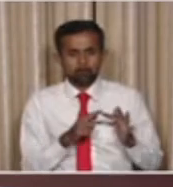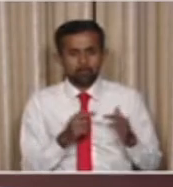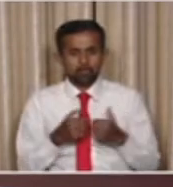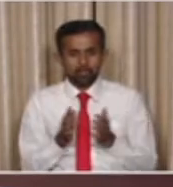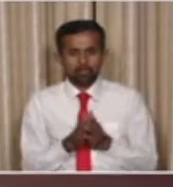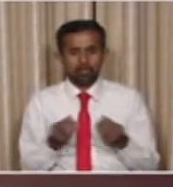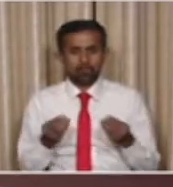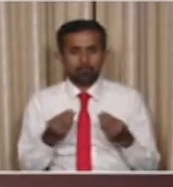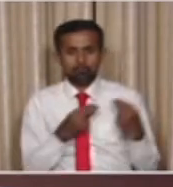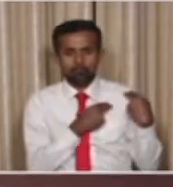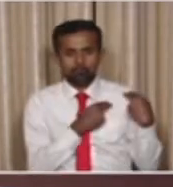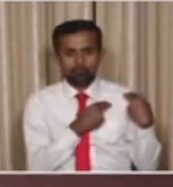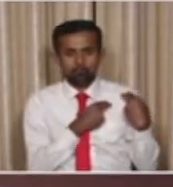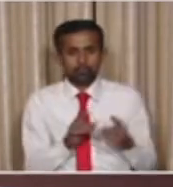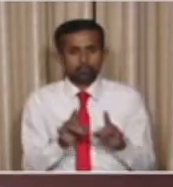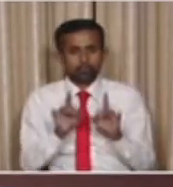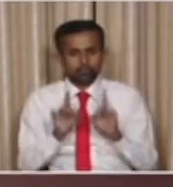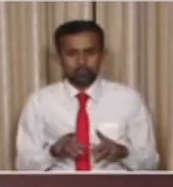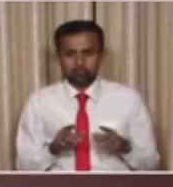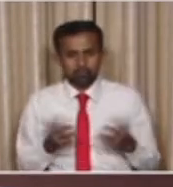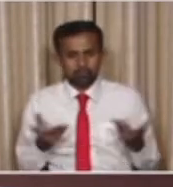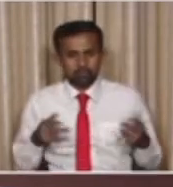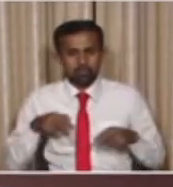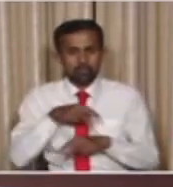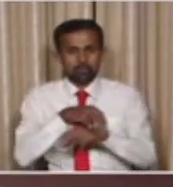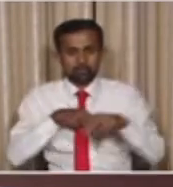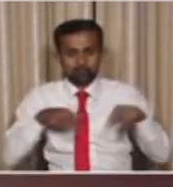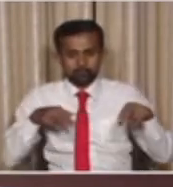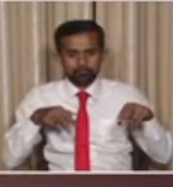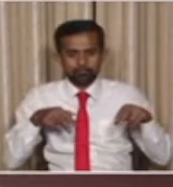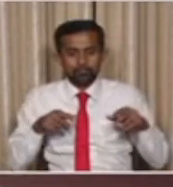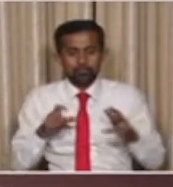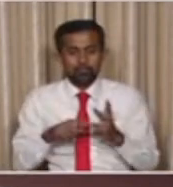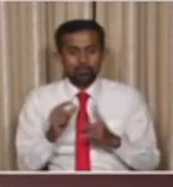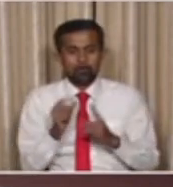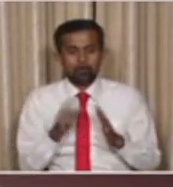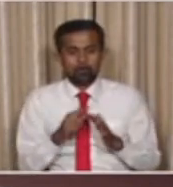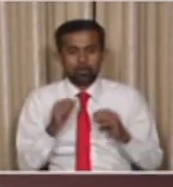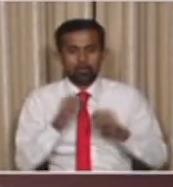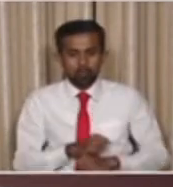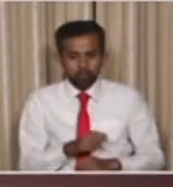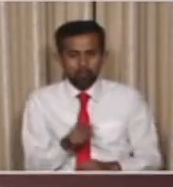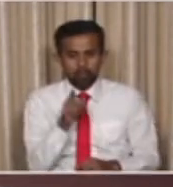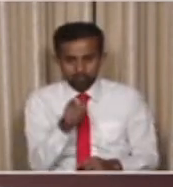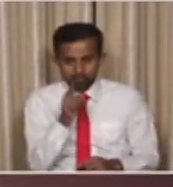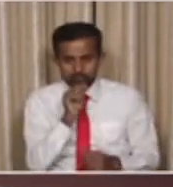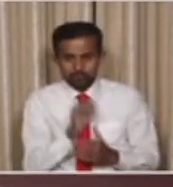තිබෙන වගකීමට අනුකූල නොවන විදියට හැසිරීම මුළු කෝප් සභාවම කඩාකප්පල් විය යුතුද?